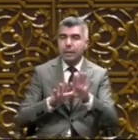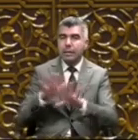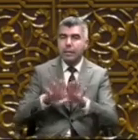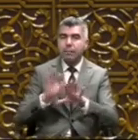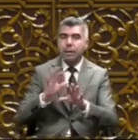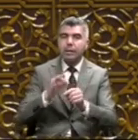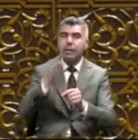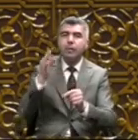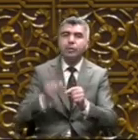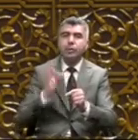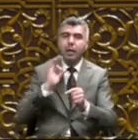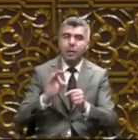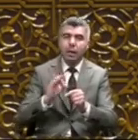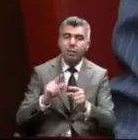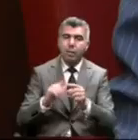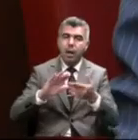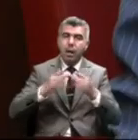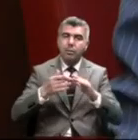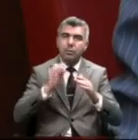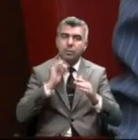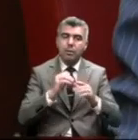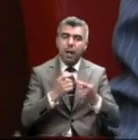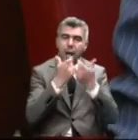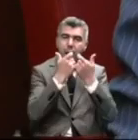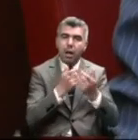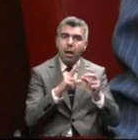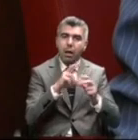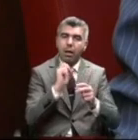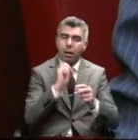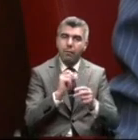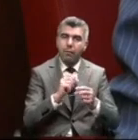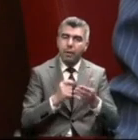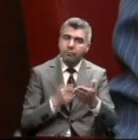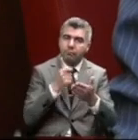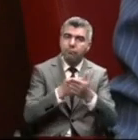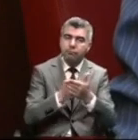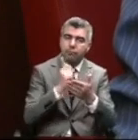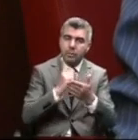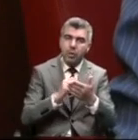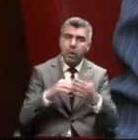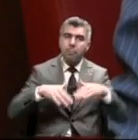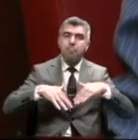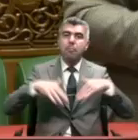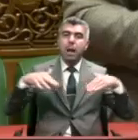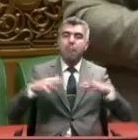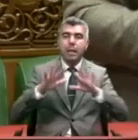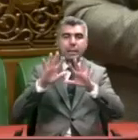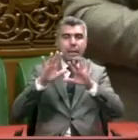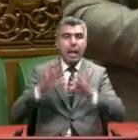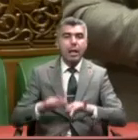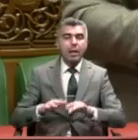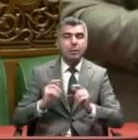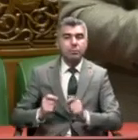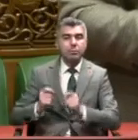نتائج ووضع نظام معلوماتي يمكن من تتبع نجاعه الاداء مع تمكين البرلمان من تقارير نجاعه في وقت